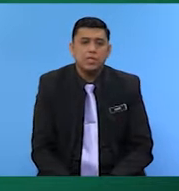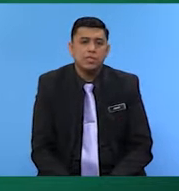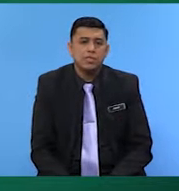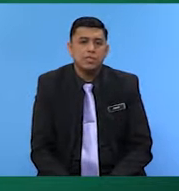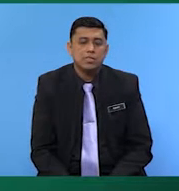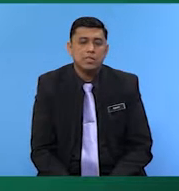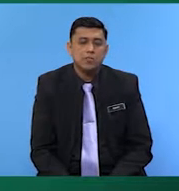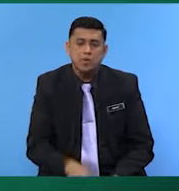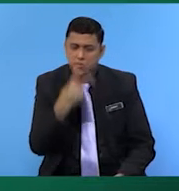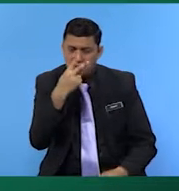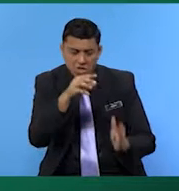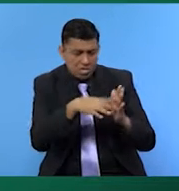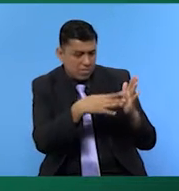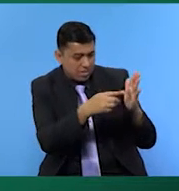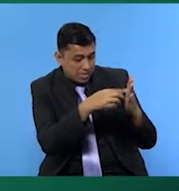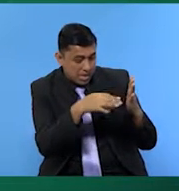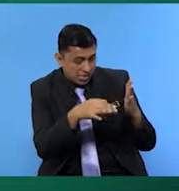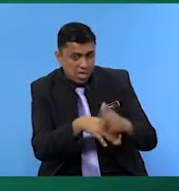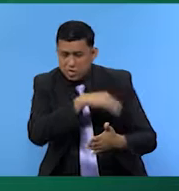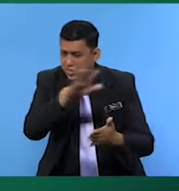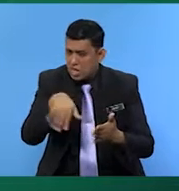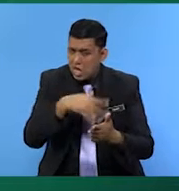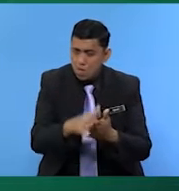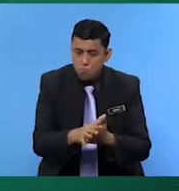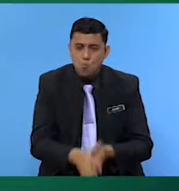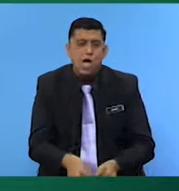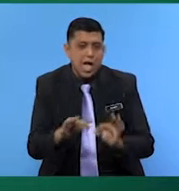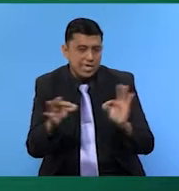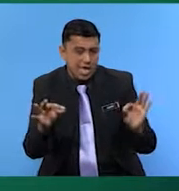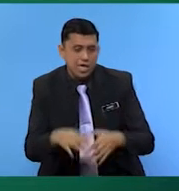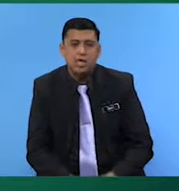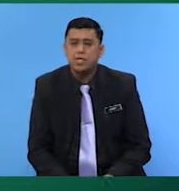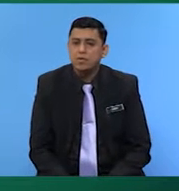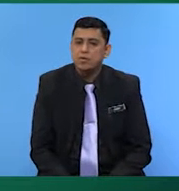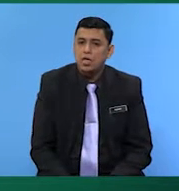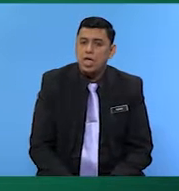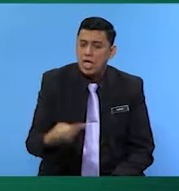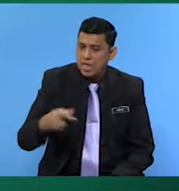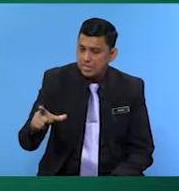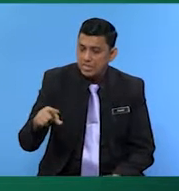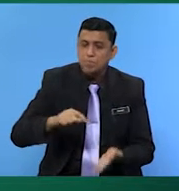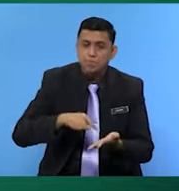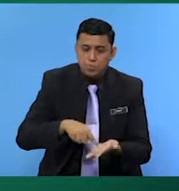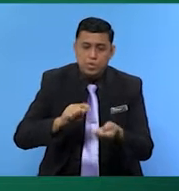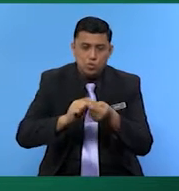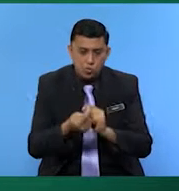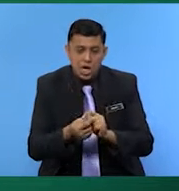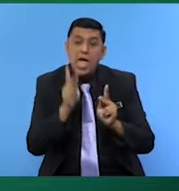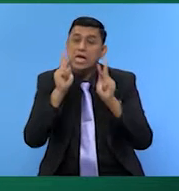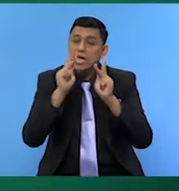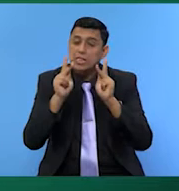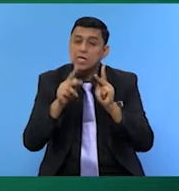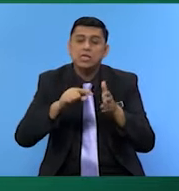anda menganalisis keseluruhan pernyataan tersebut. Namun, hal ini akan bertukar sekiranya kata